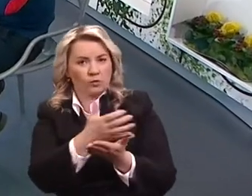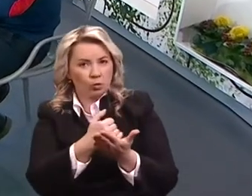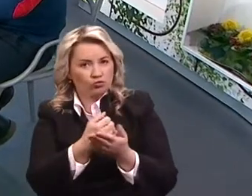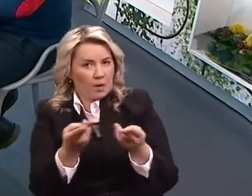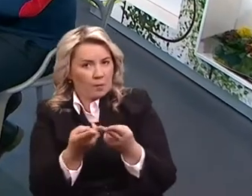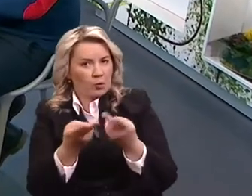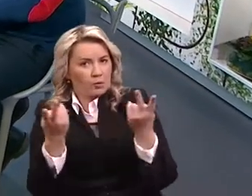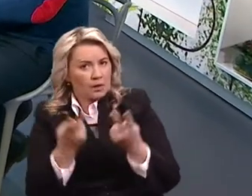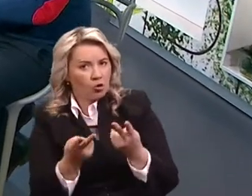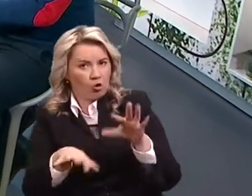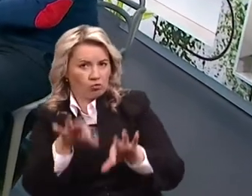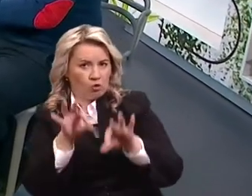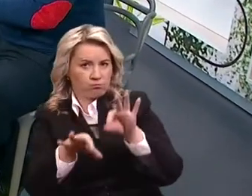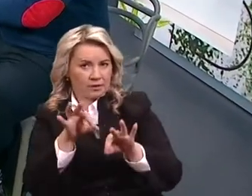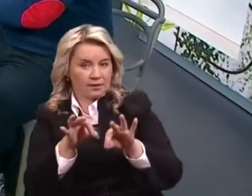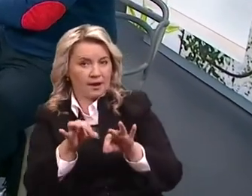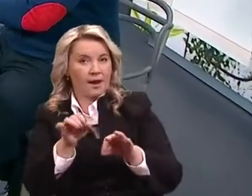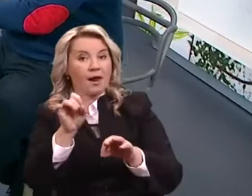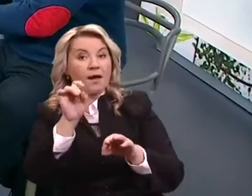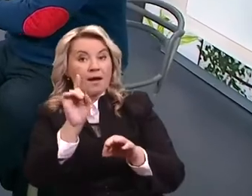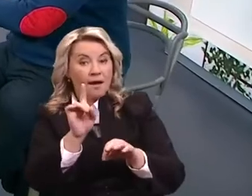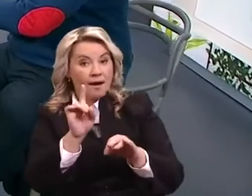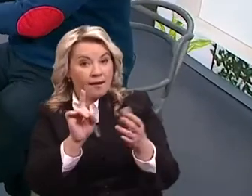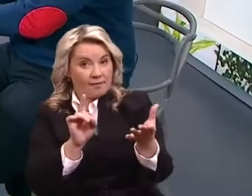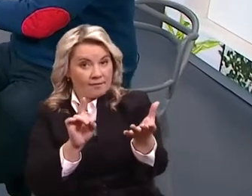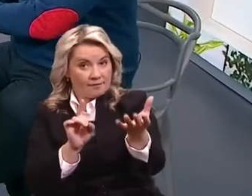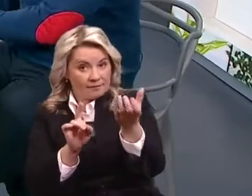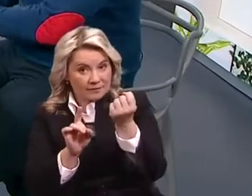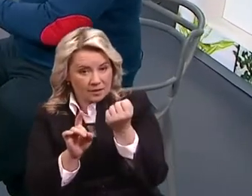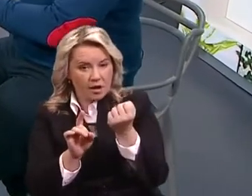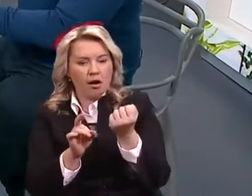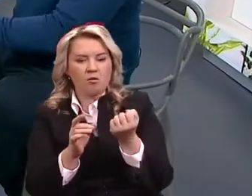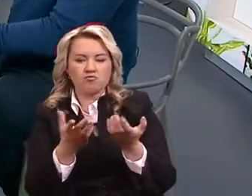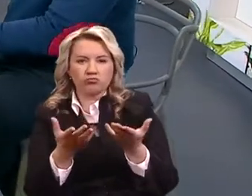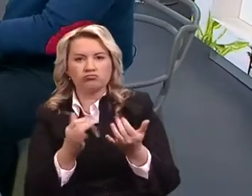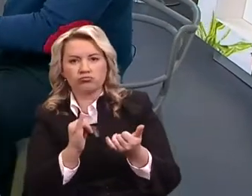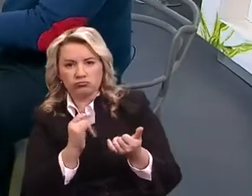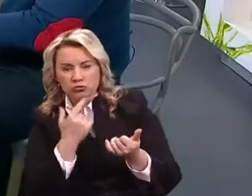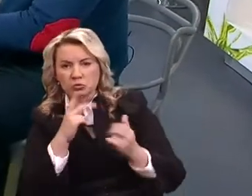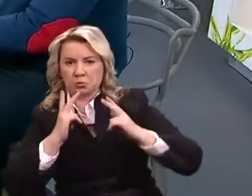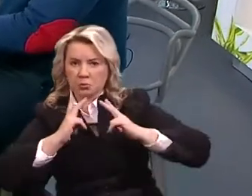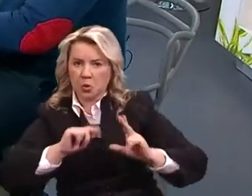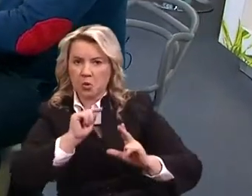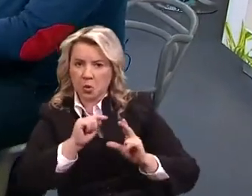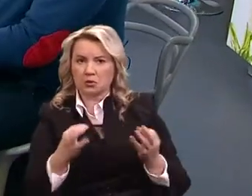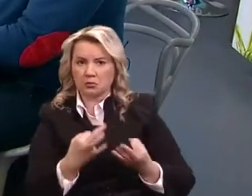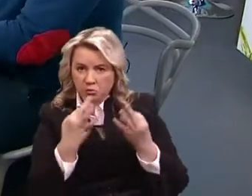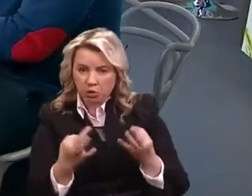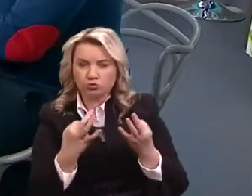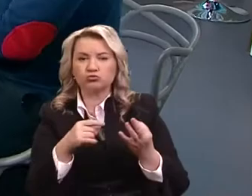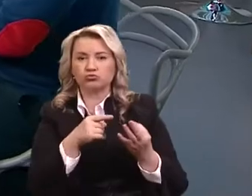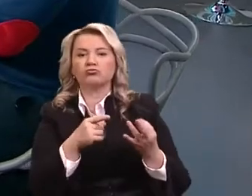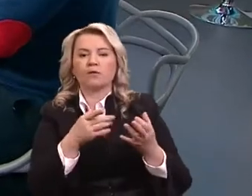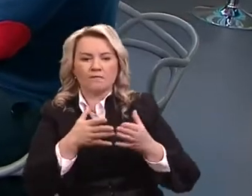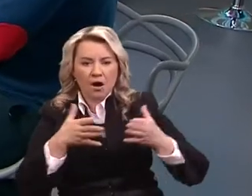modulu, ale zaplatím, až si to zboží reálně doma osahám, vyzkouším, řeknu si, že je to správný, ve té správné